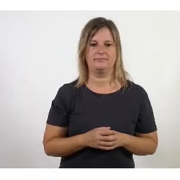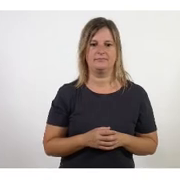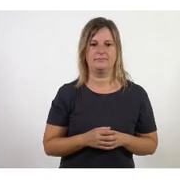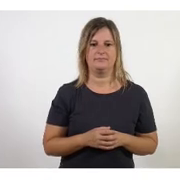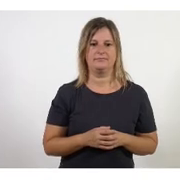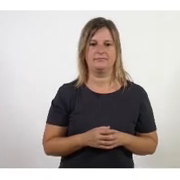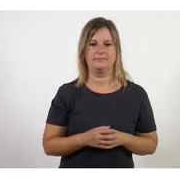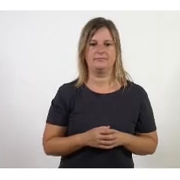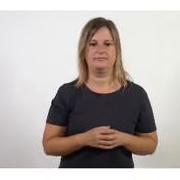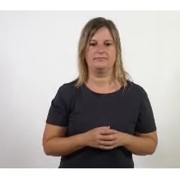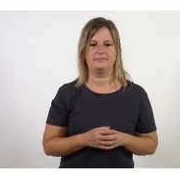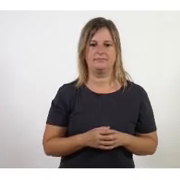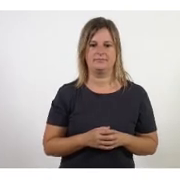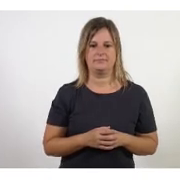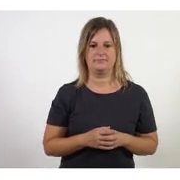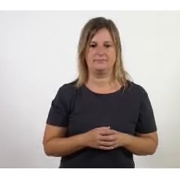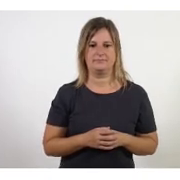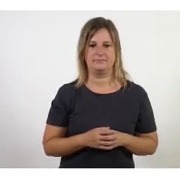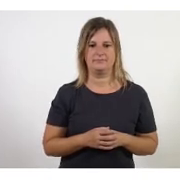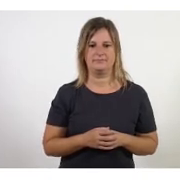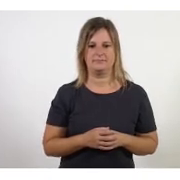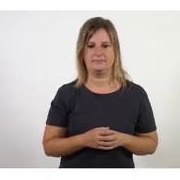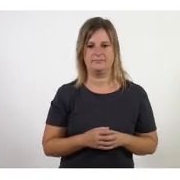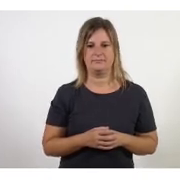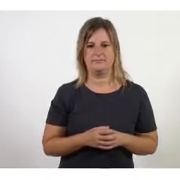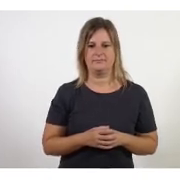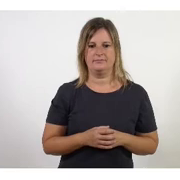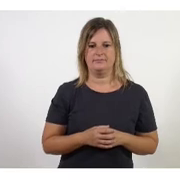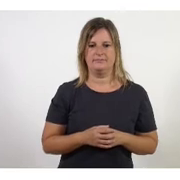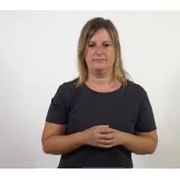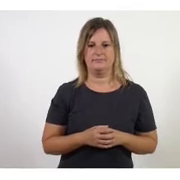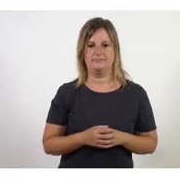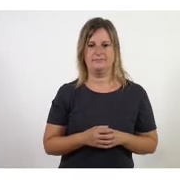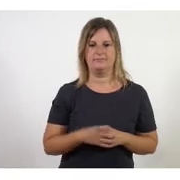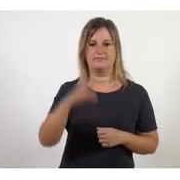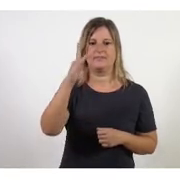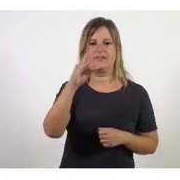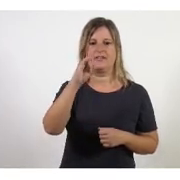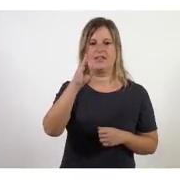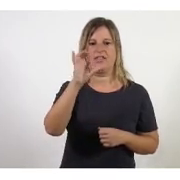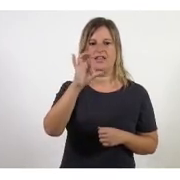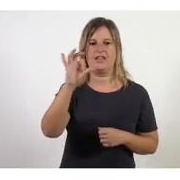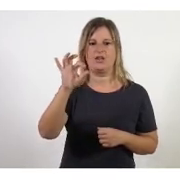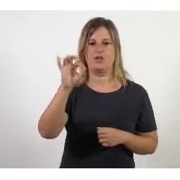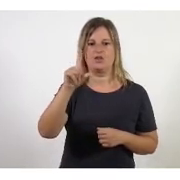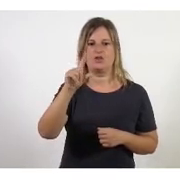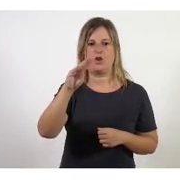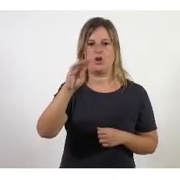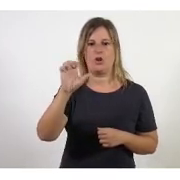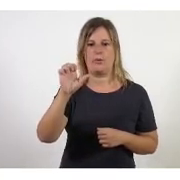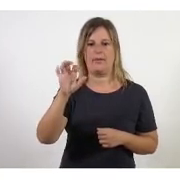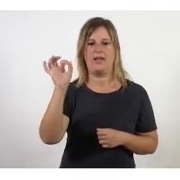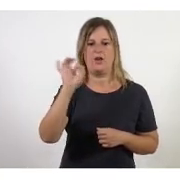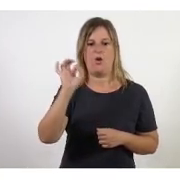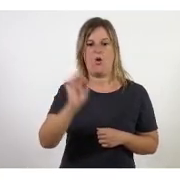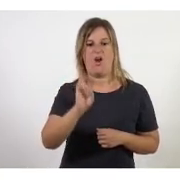Som avui aquí, 25 de setembre. Ja ho tenim. El dissolve, aquest encadenat, i el tall